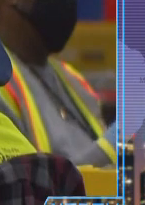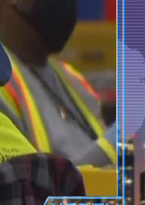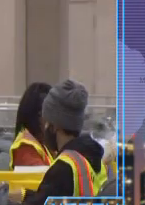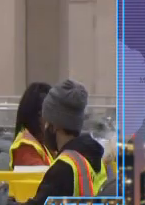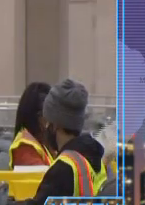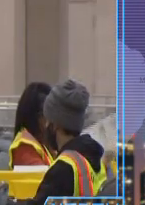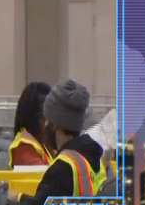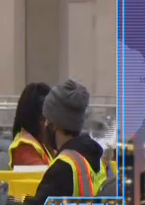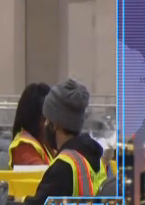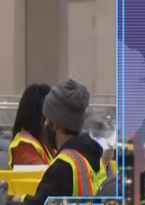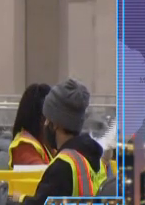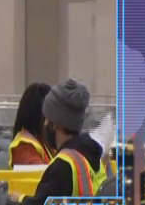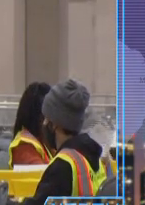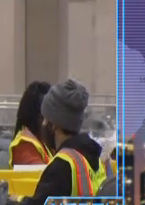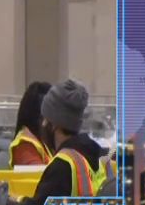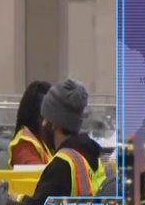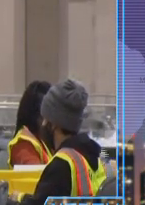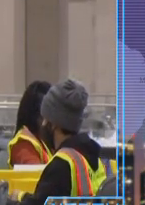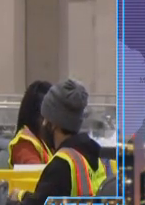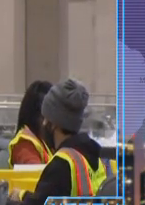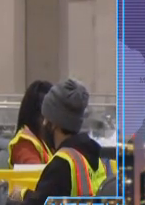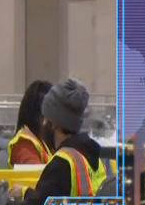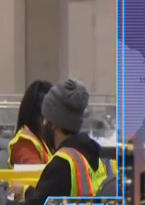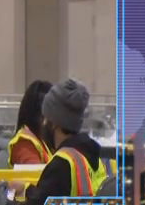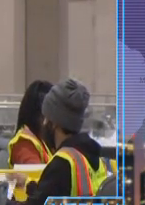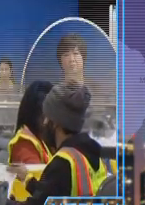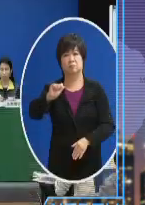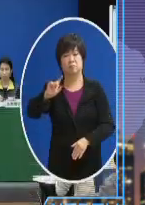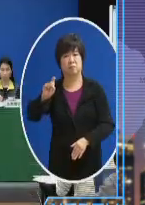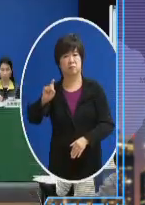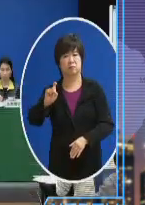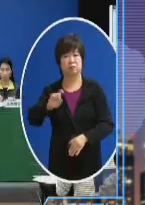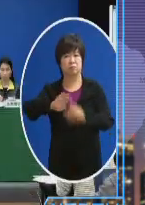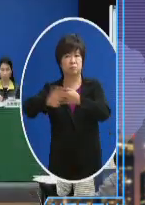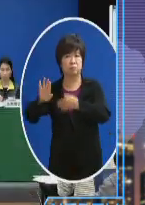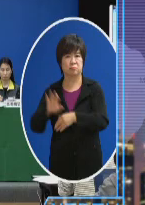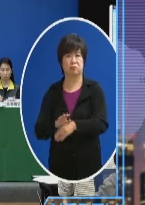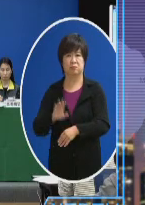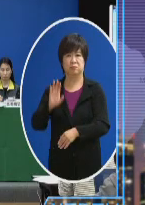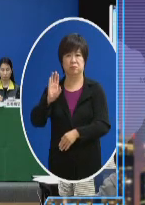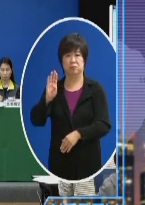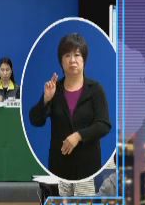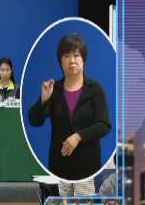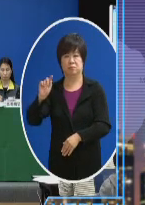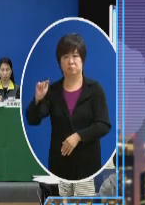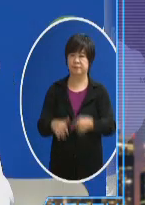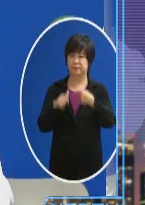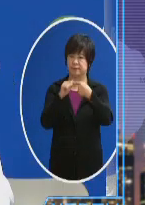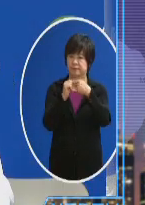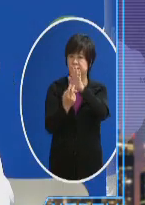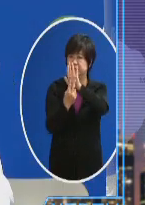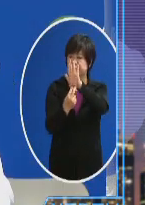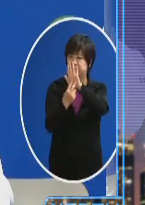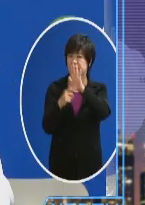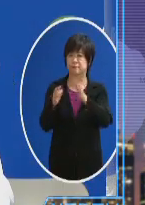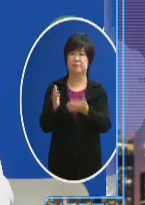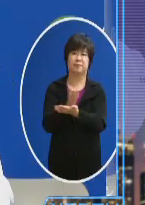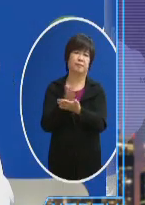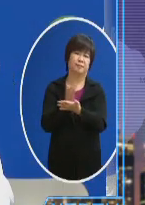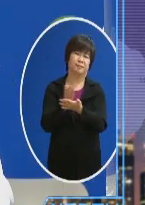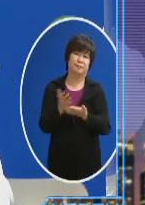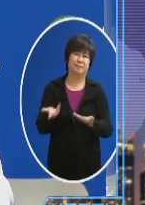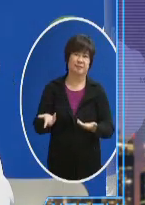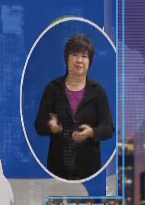票错误，甚至有超过10000张选票来自死人。台湾招募疫苗临床受试者，不到2小时，超过